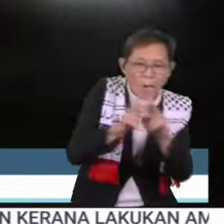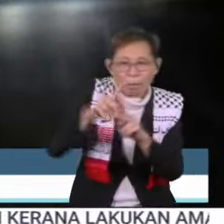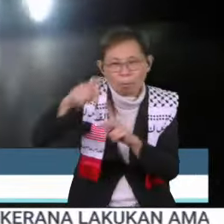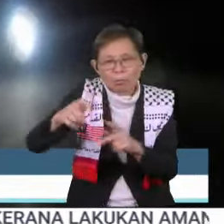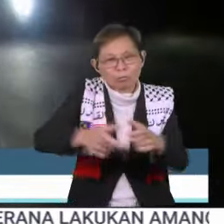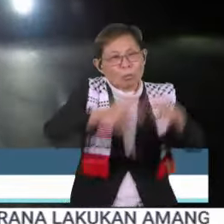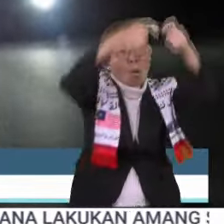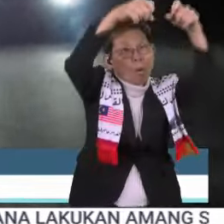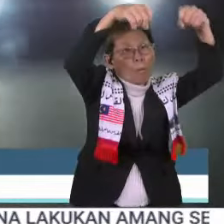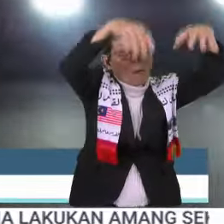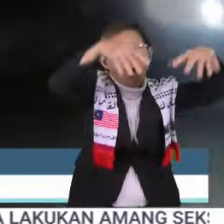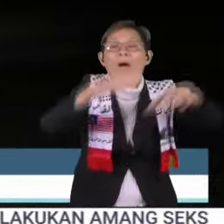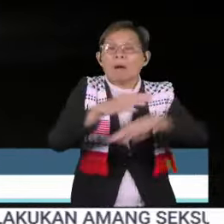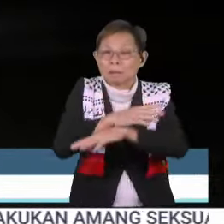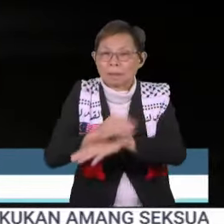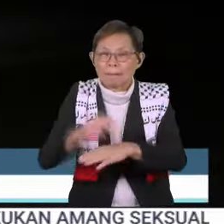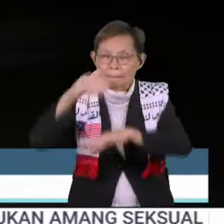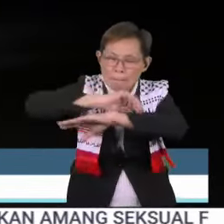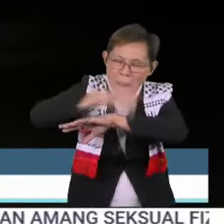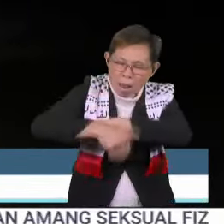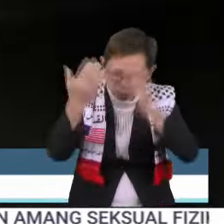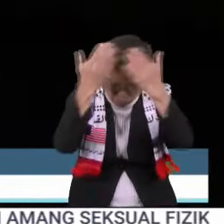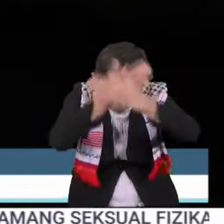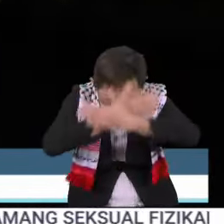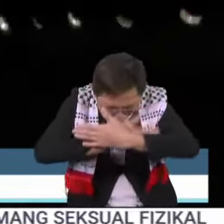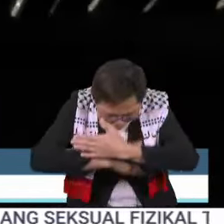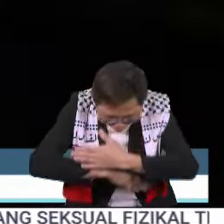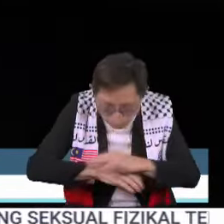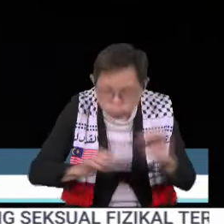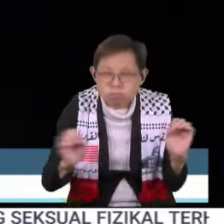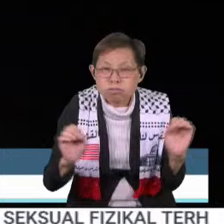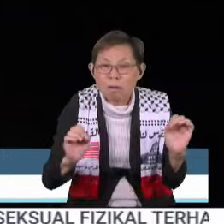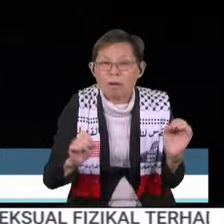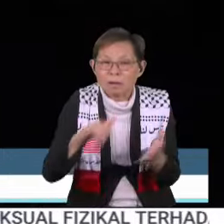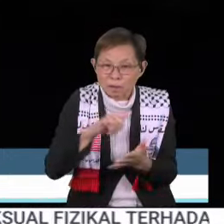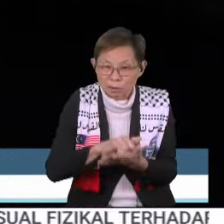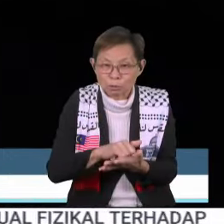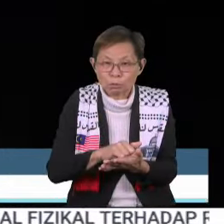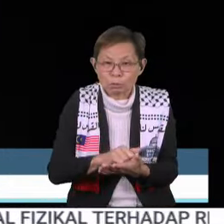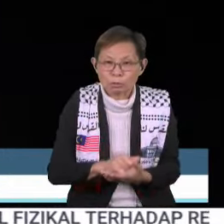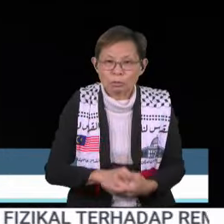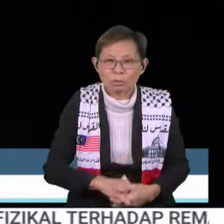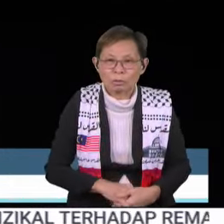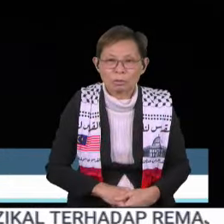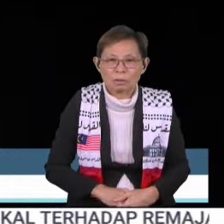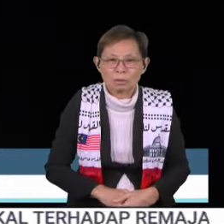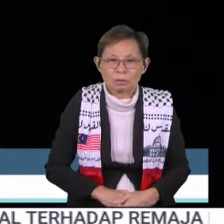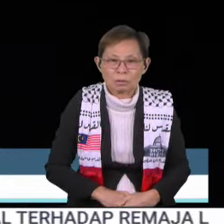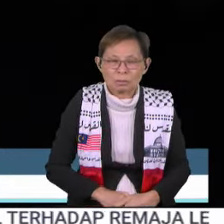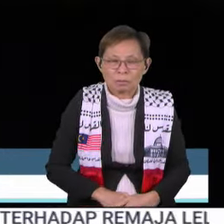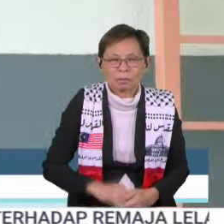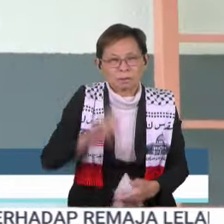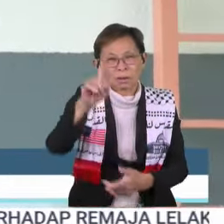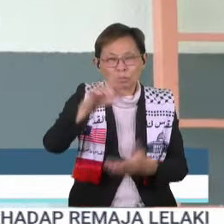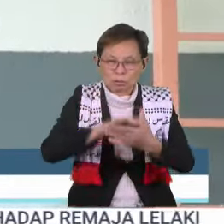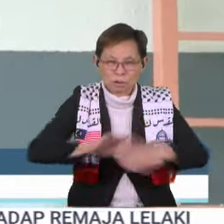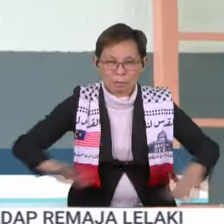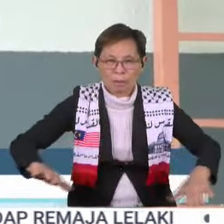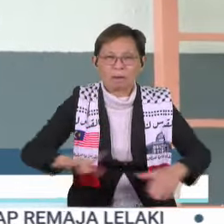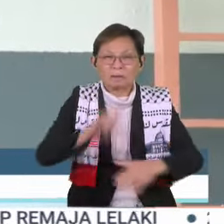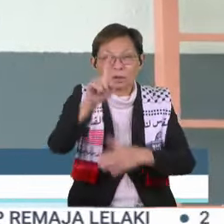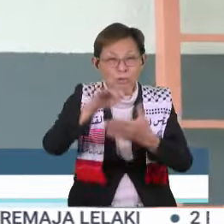malam memang gelap lah tak ada tu lah. Jadi itu pun satu keselamatan juga